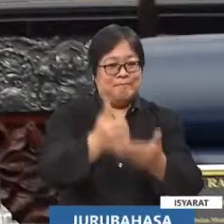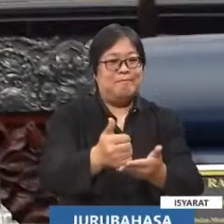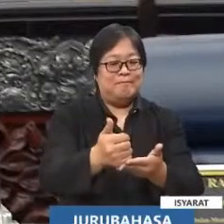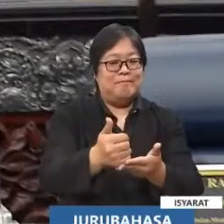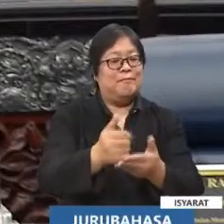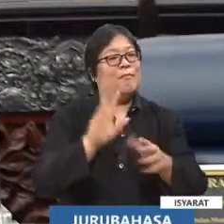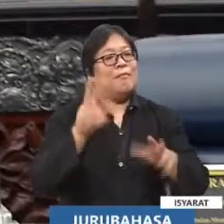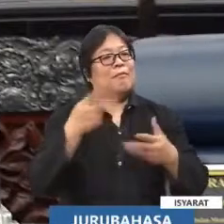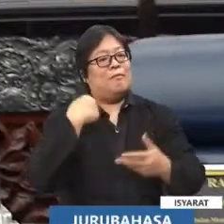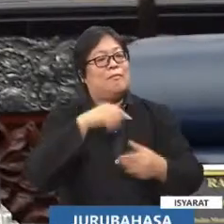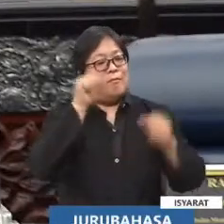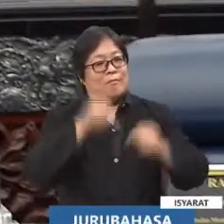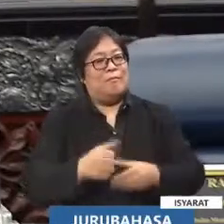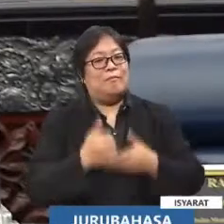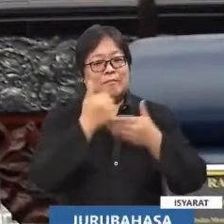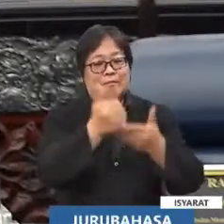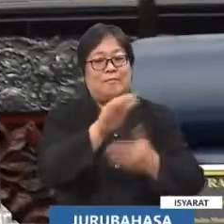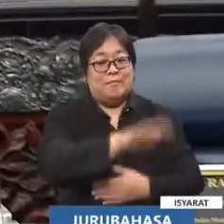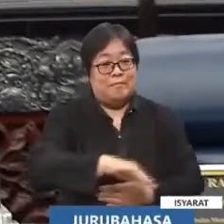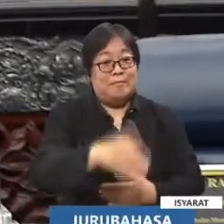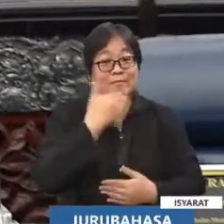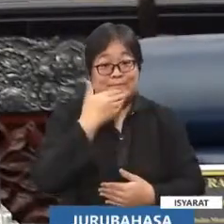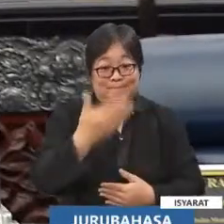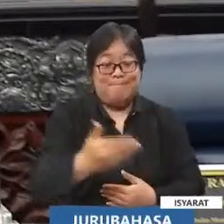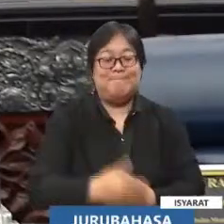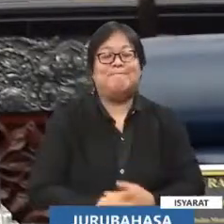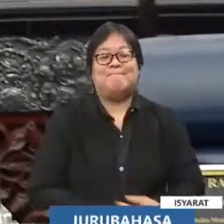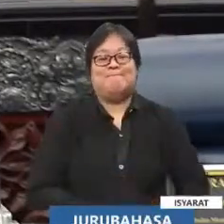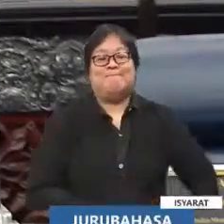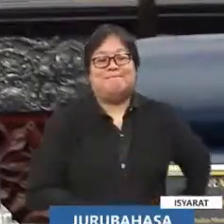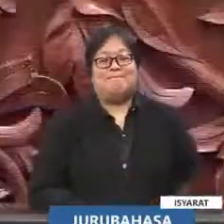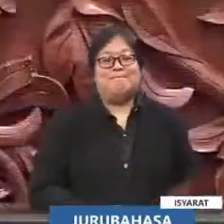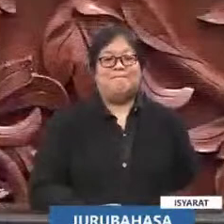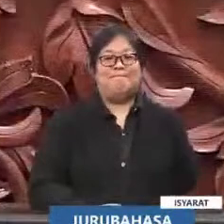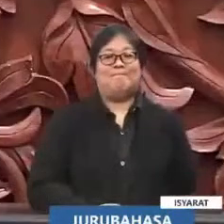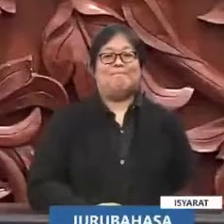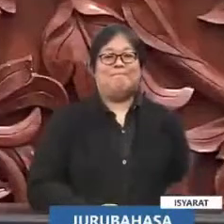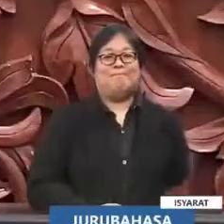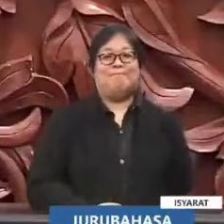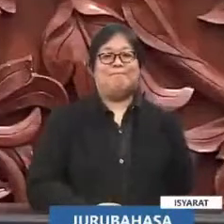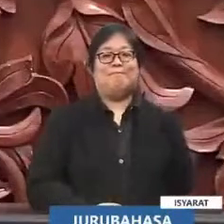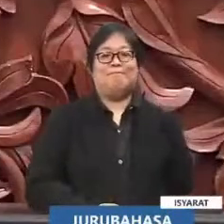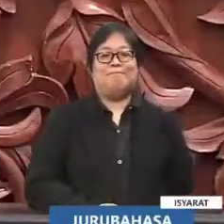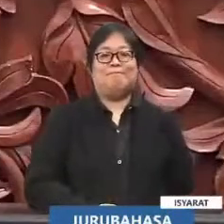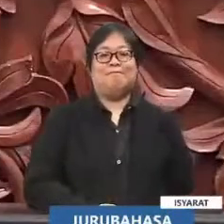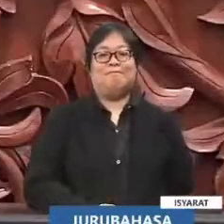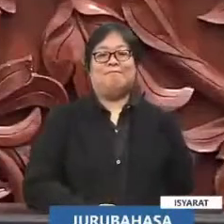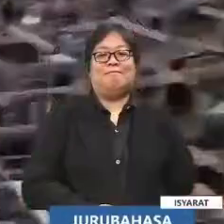lihat bagaimana mereka boleh dibantu juga. Terima kasih.